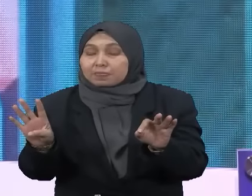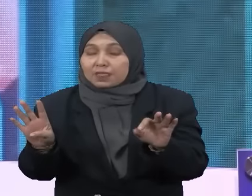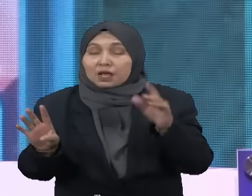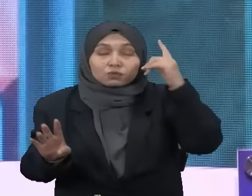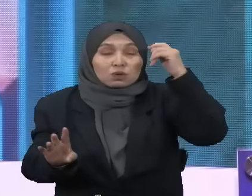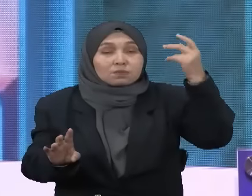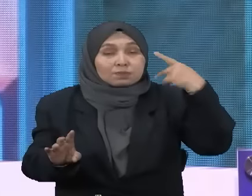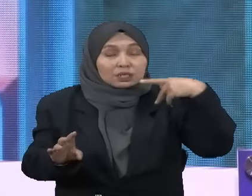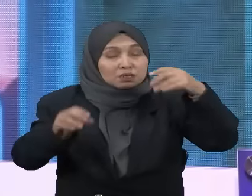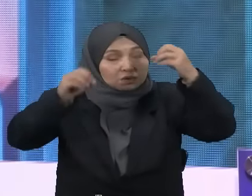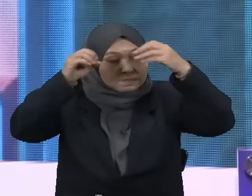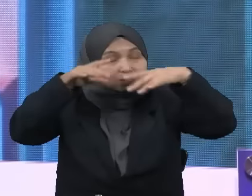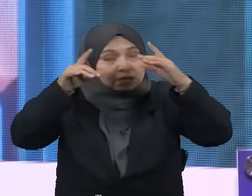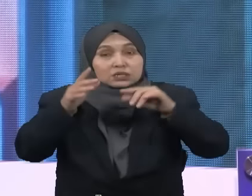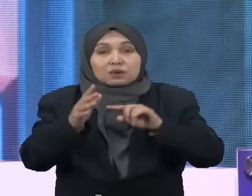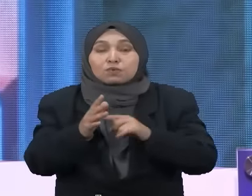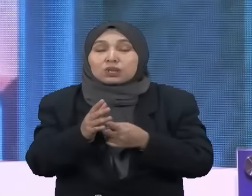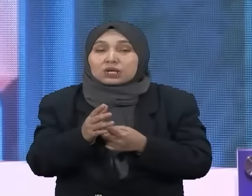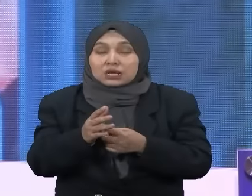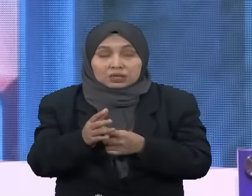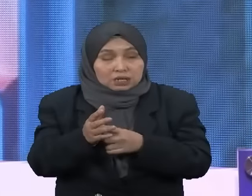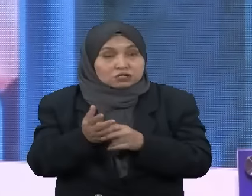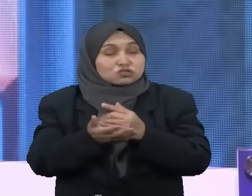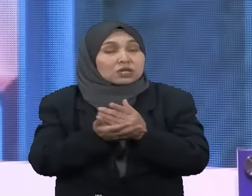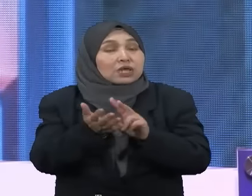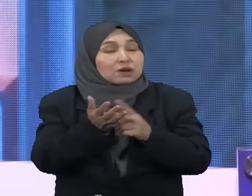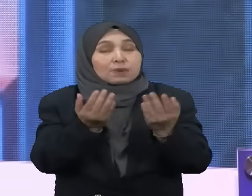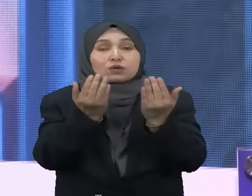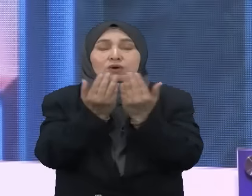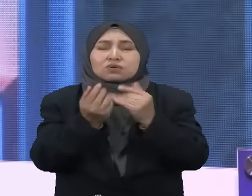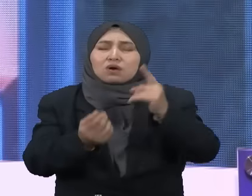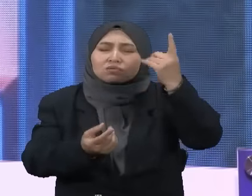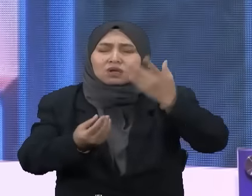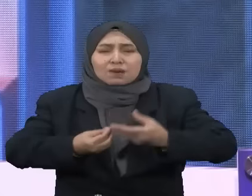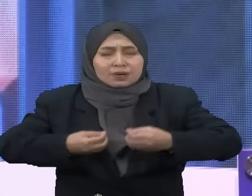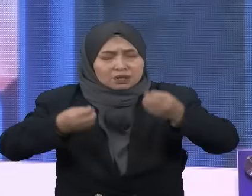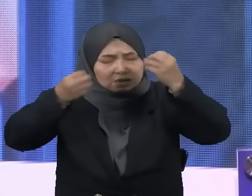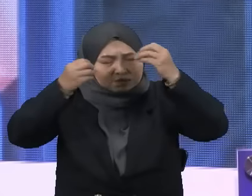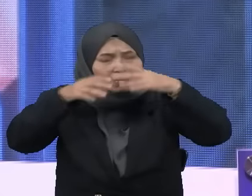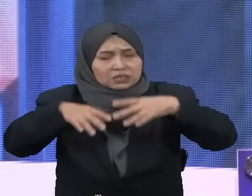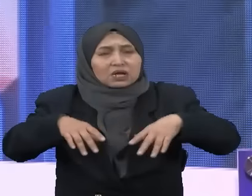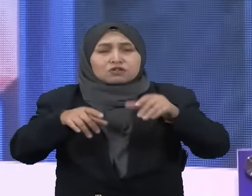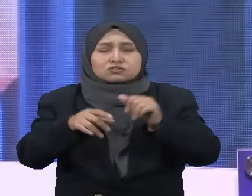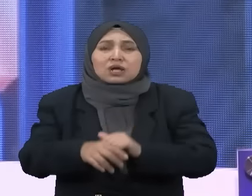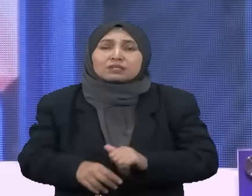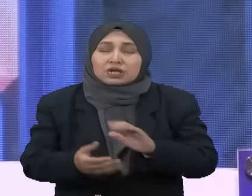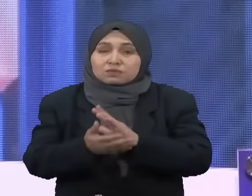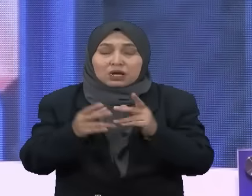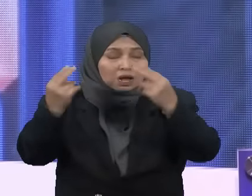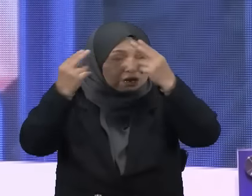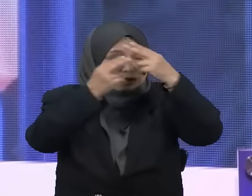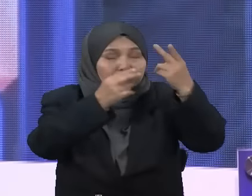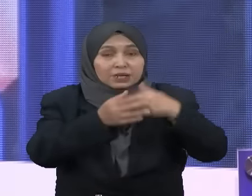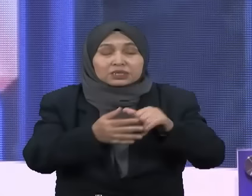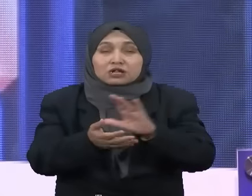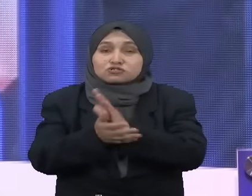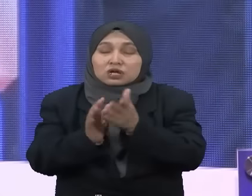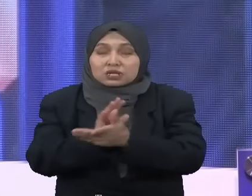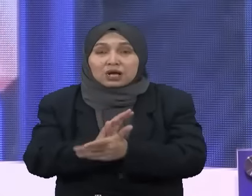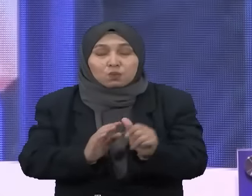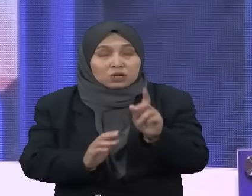puan-puan dirahmati Allah SWT, kita mulakan sesi tadabur kita dengan doa. Allahumma ja'alil Qur'ana rabi'a qulubina wa nura sudurina